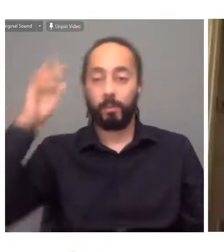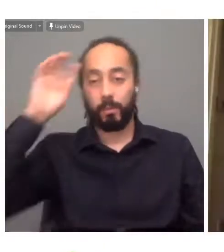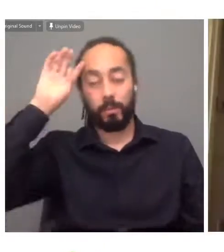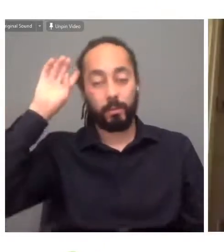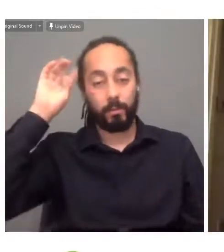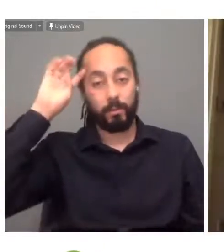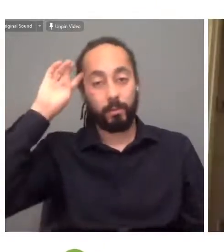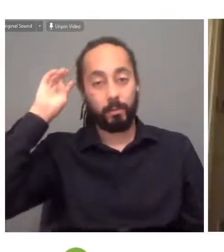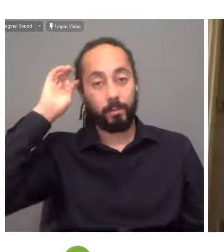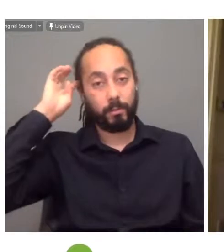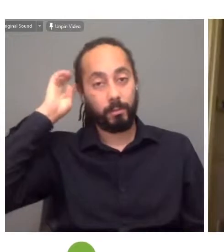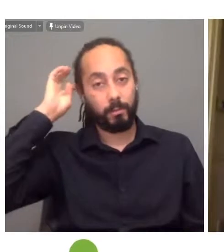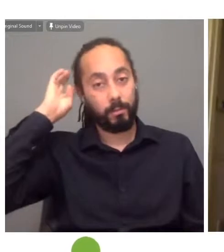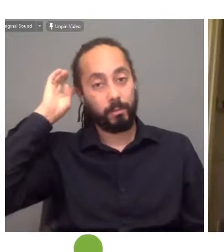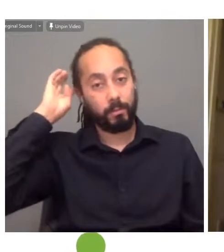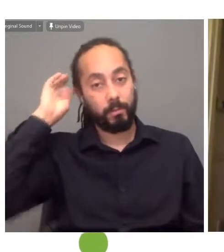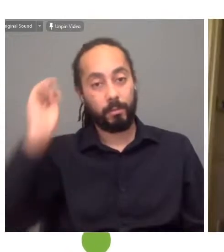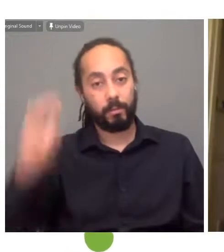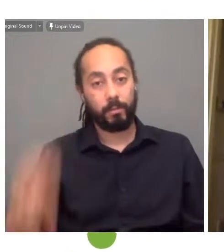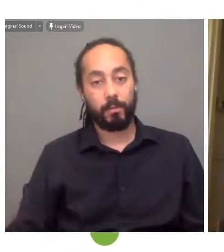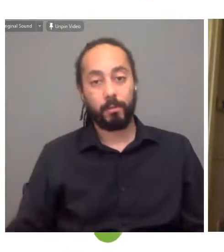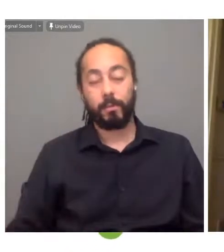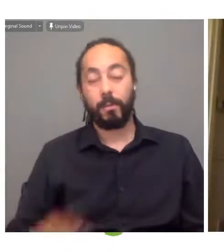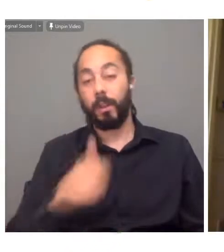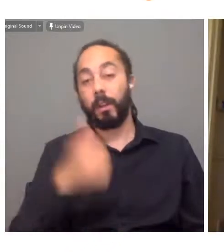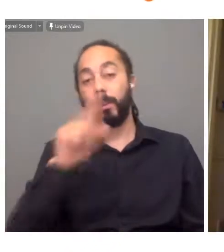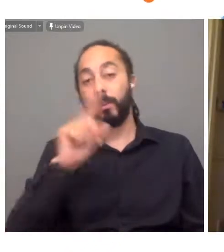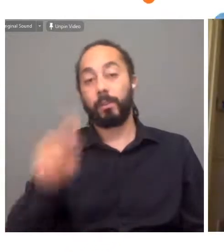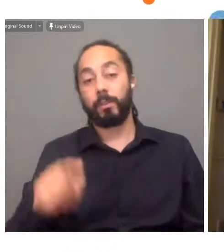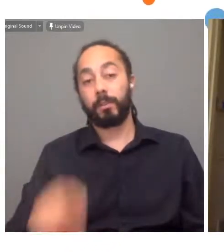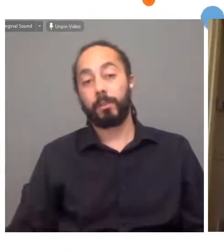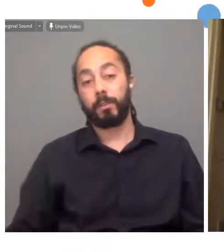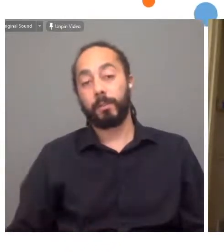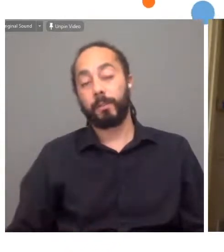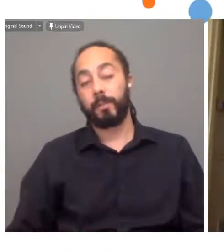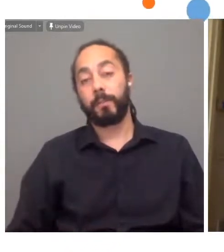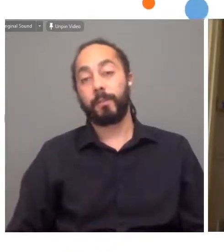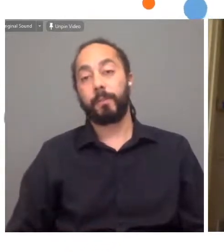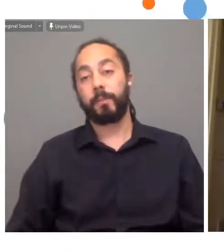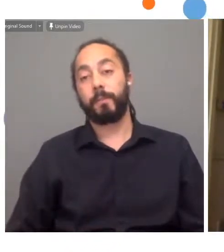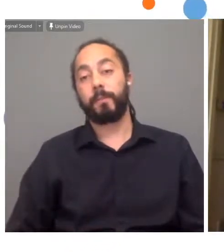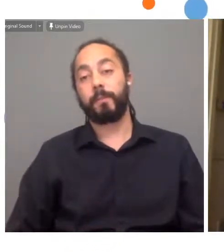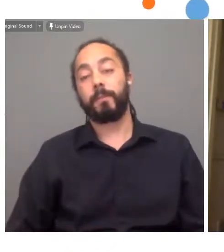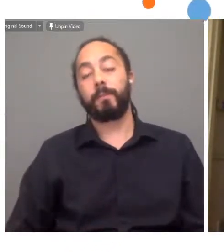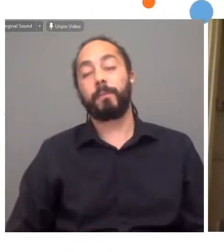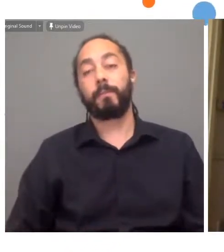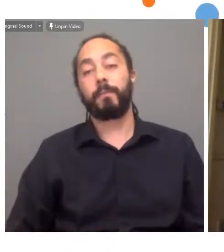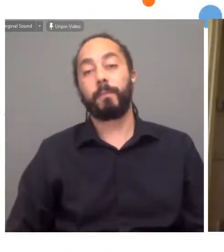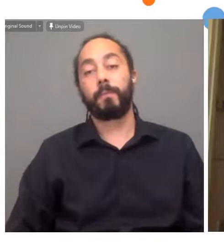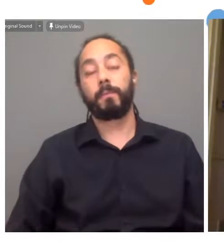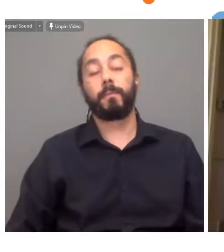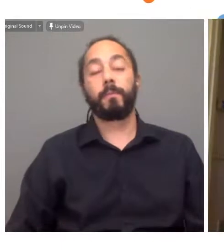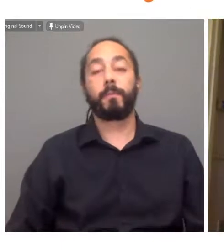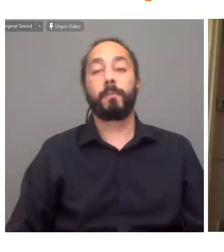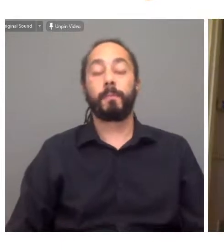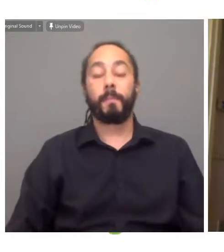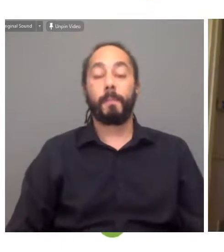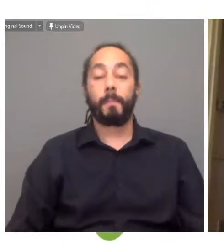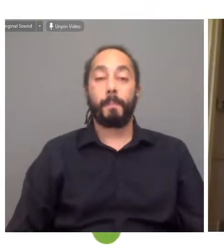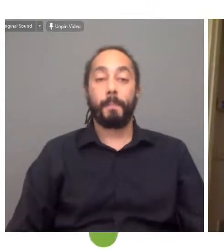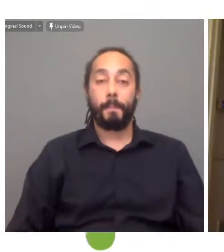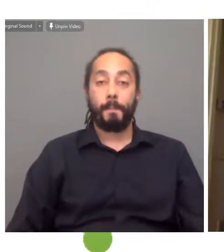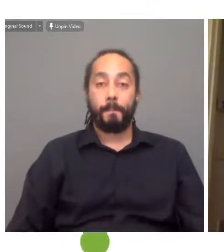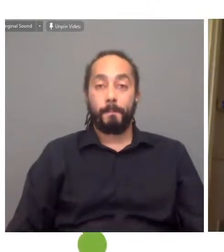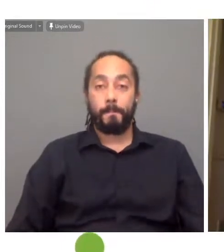OK, il y a une de Louis Doucet. Avez-vous envisagé une aide pour la jeunesse qui sera grandement isolée en milieu scolaire